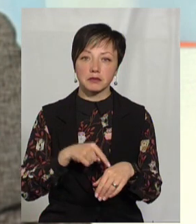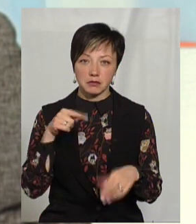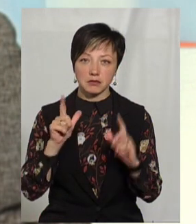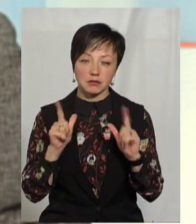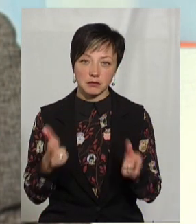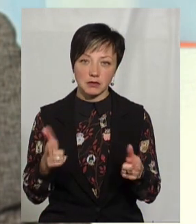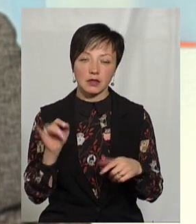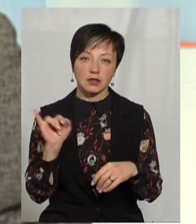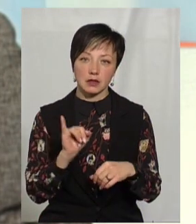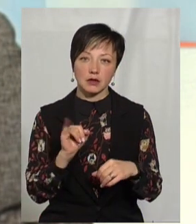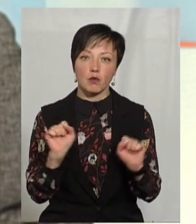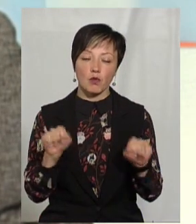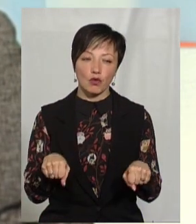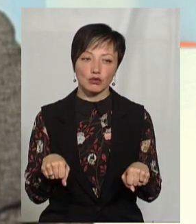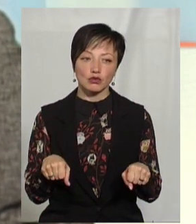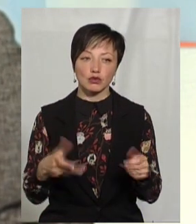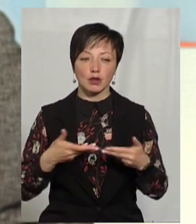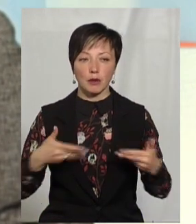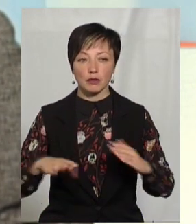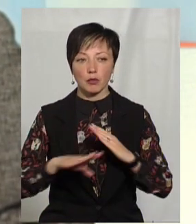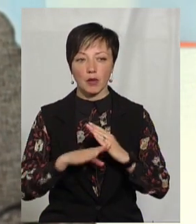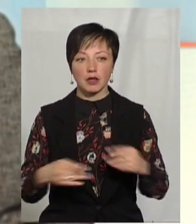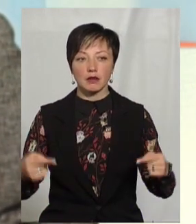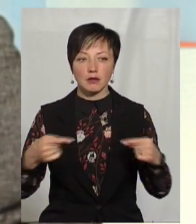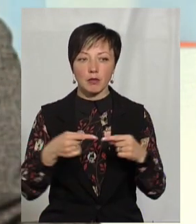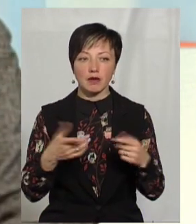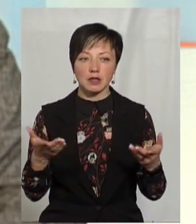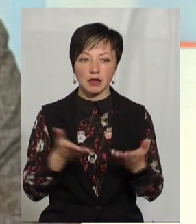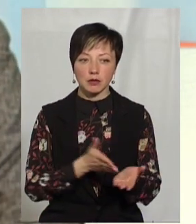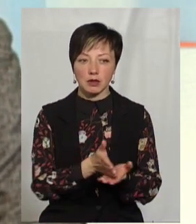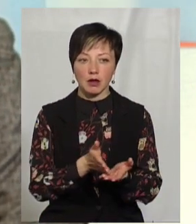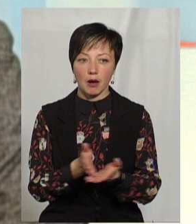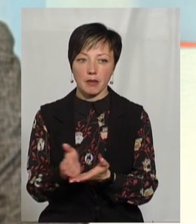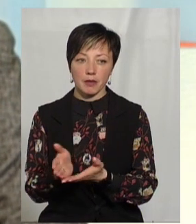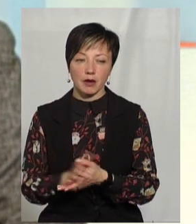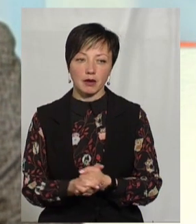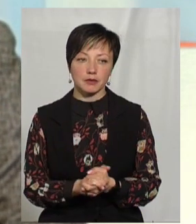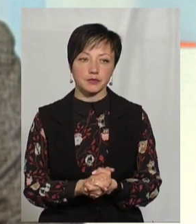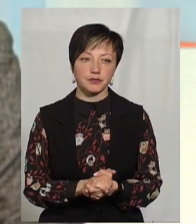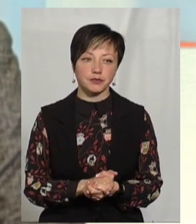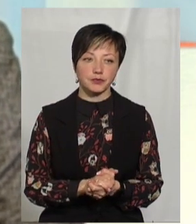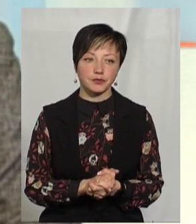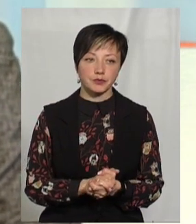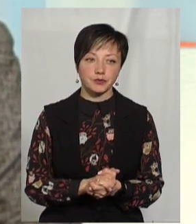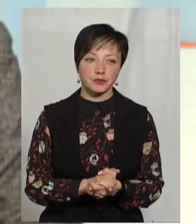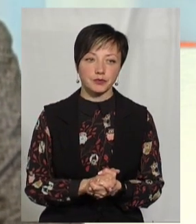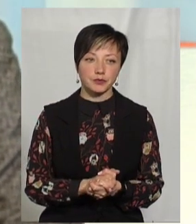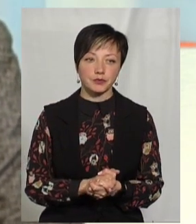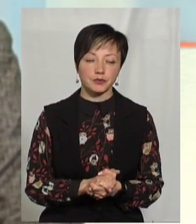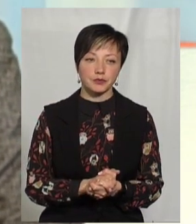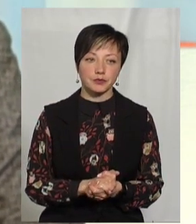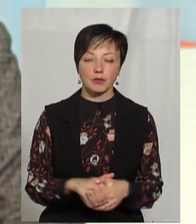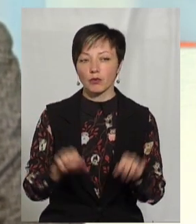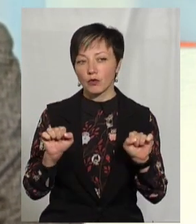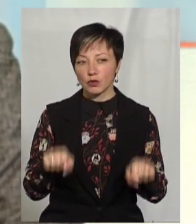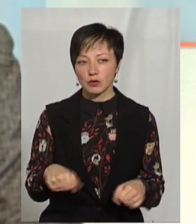відкликаються, ось, і можуть нам допомагати в певних якихось напрямках, тобто Можу